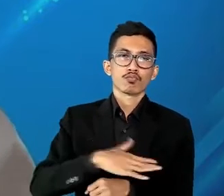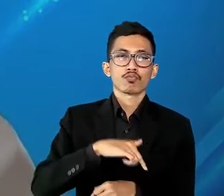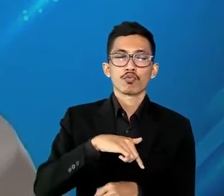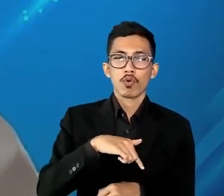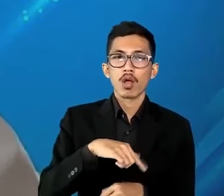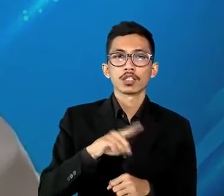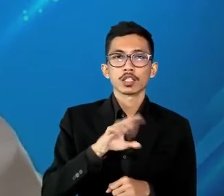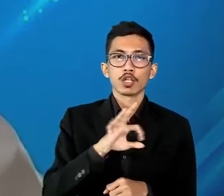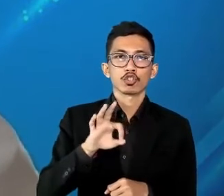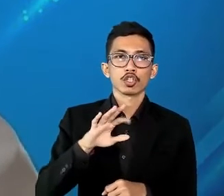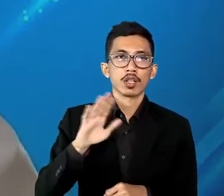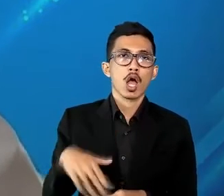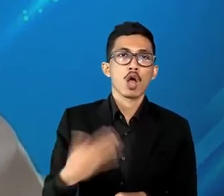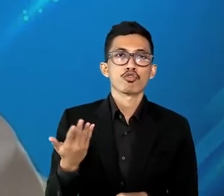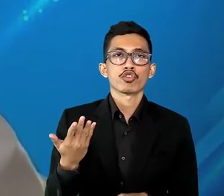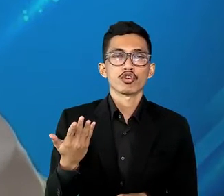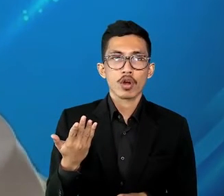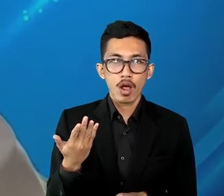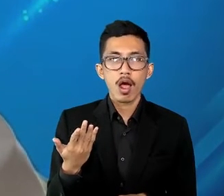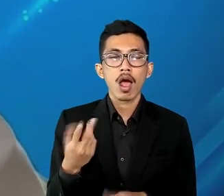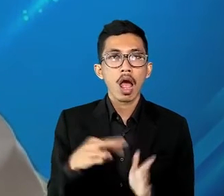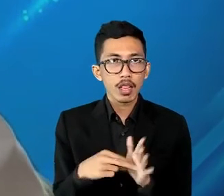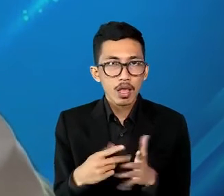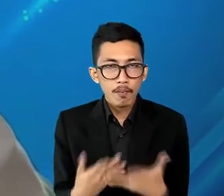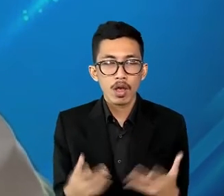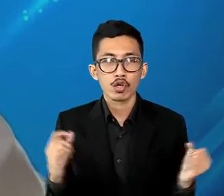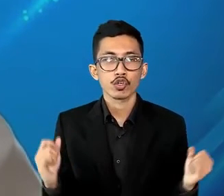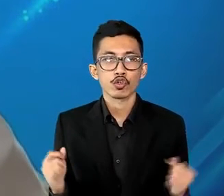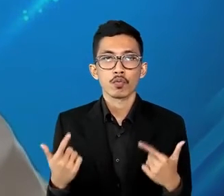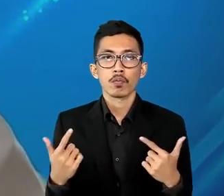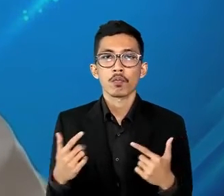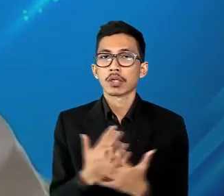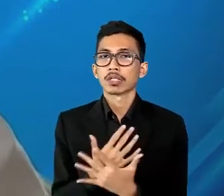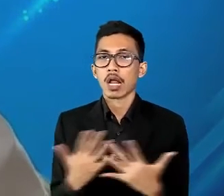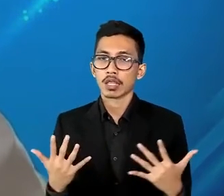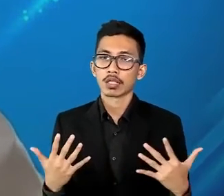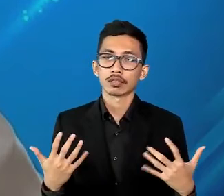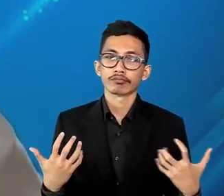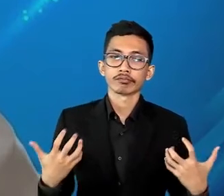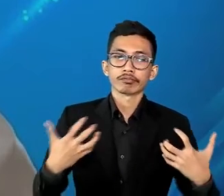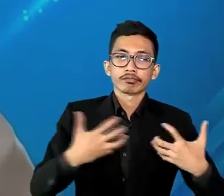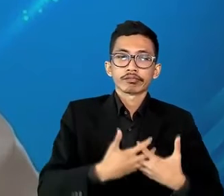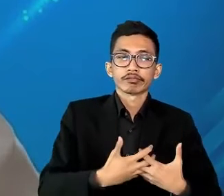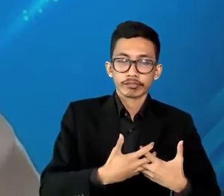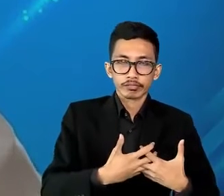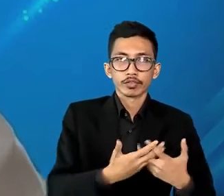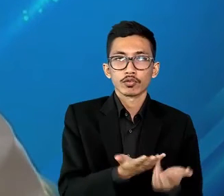tahun. Akhirnya bagaimanapun juga masyarakat harus beradaptasi terhadap kehidupan-kehidupan